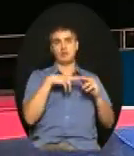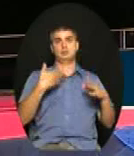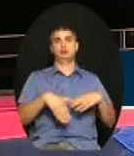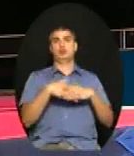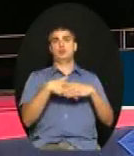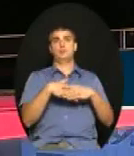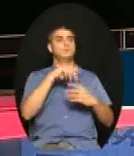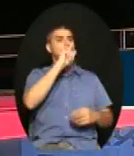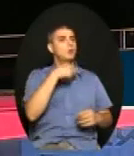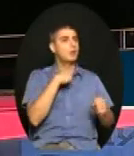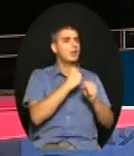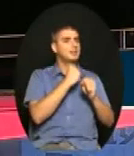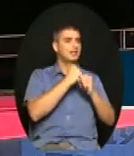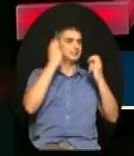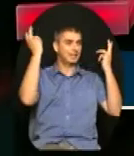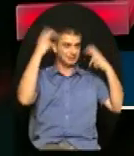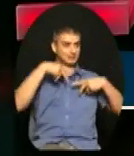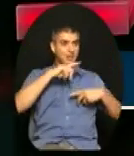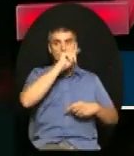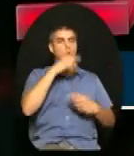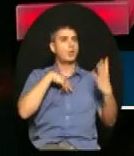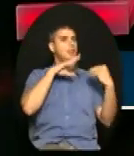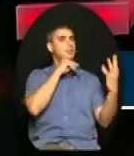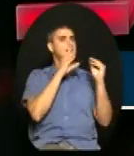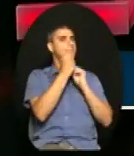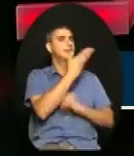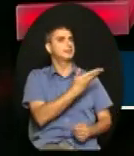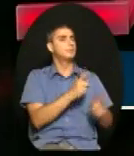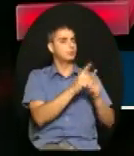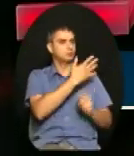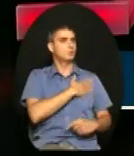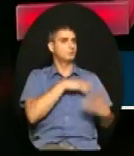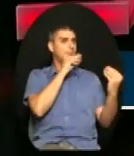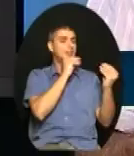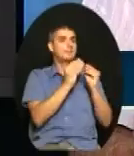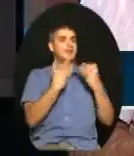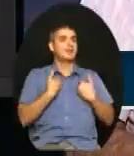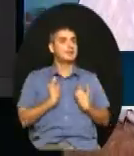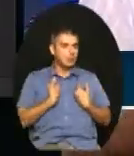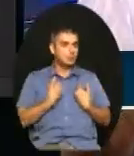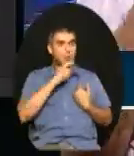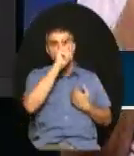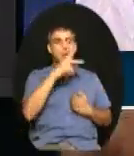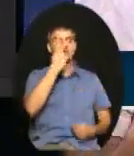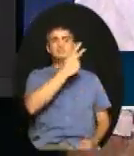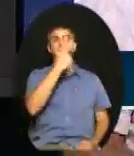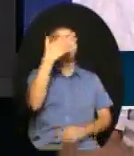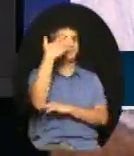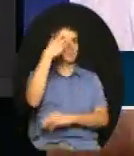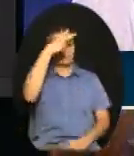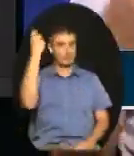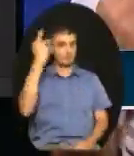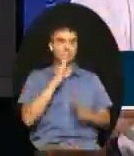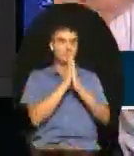שלום. אולי נעשה הסדר, אולי נדבר איתם, כמו שהם רוצים לדבר איתנו. אולי ש-22 מדינות